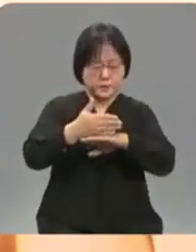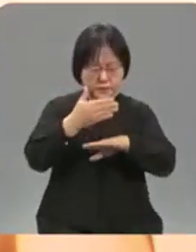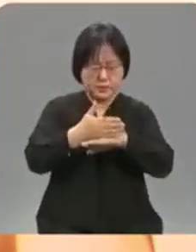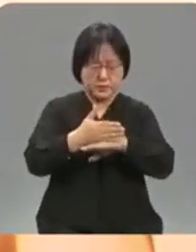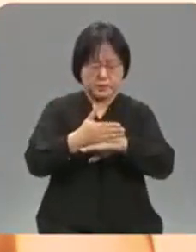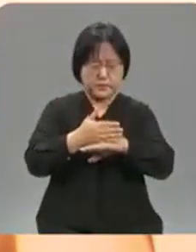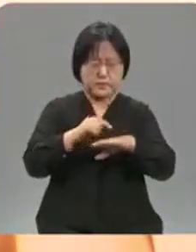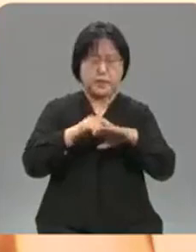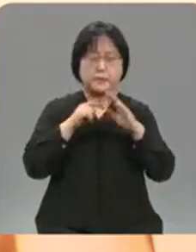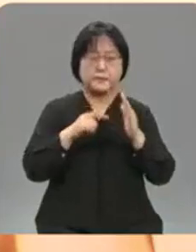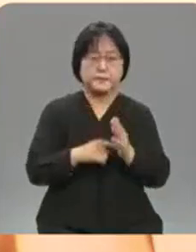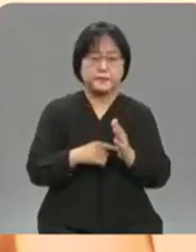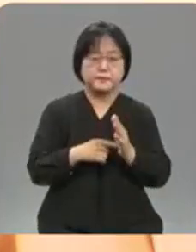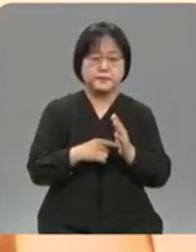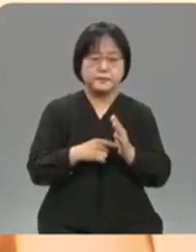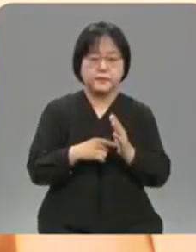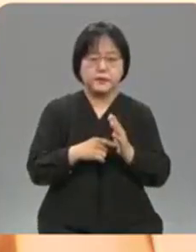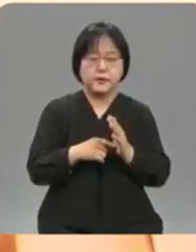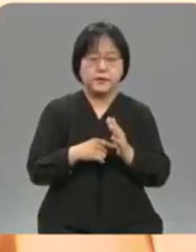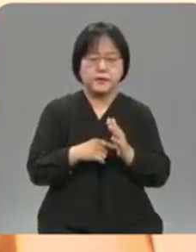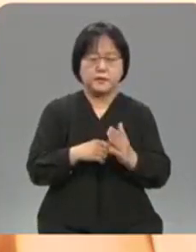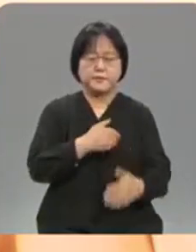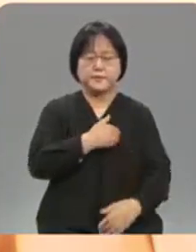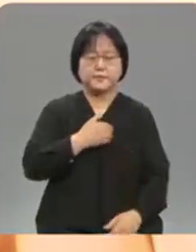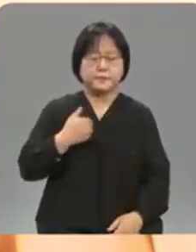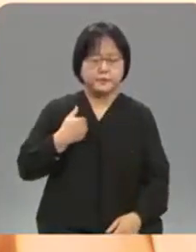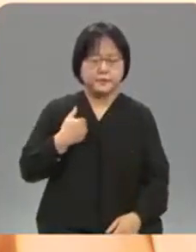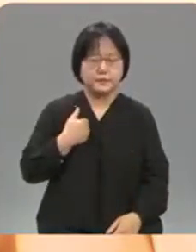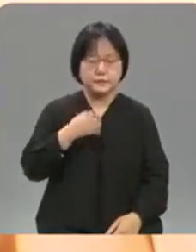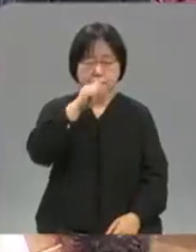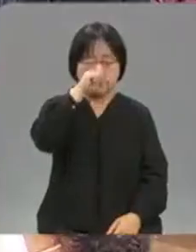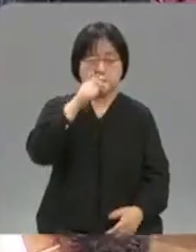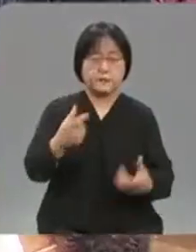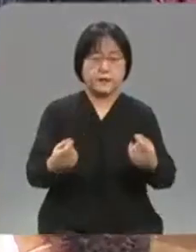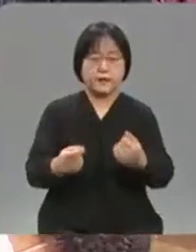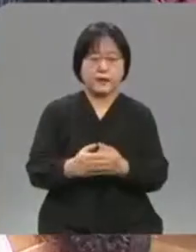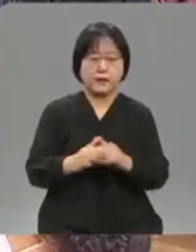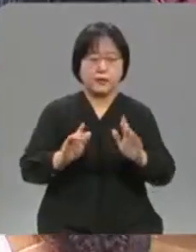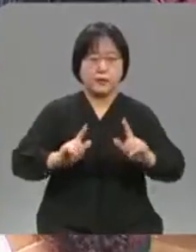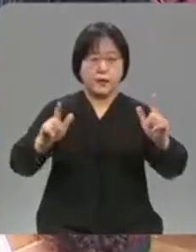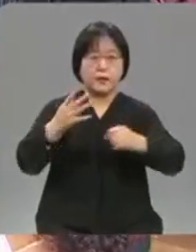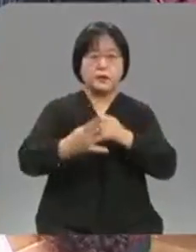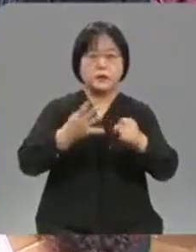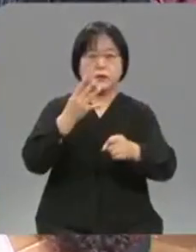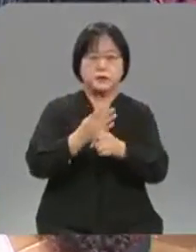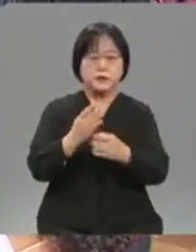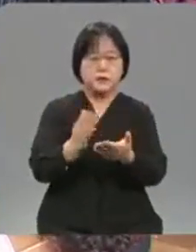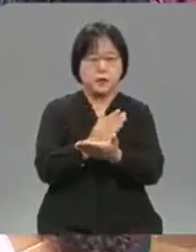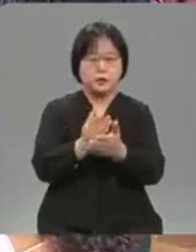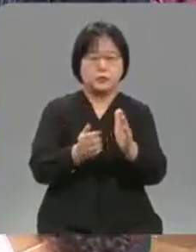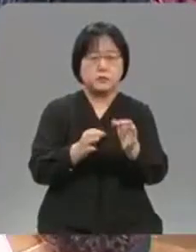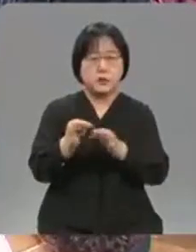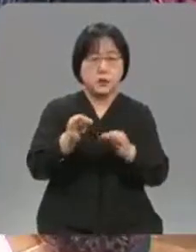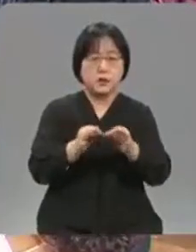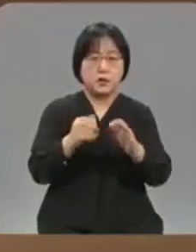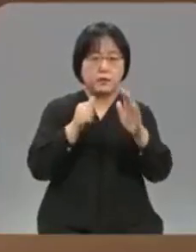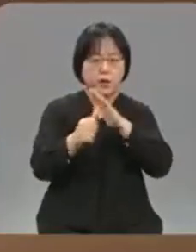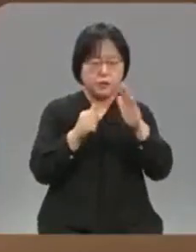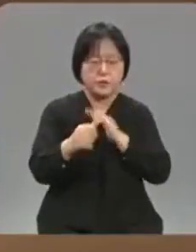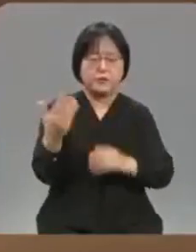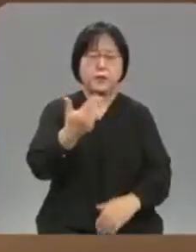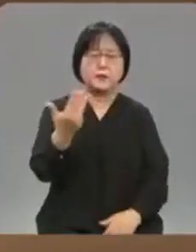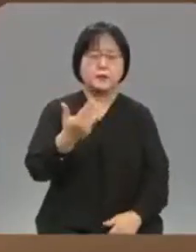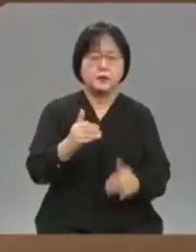들고 아주 마음이 흐뭇하고 좋습니다. 올해로 4년째 접어든 나눔 가게를 이용한 주민은 8천여